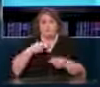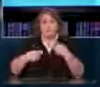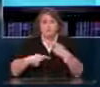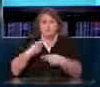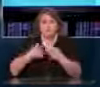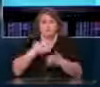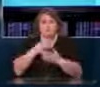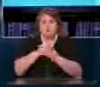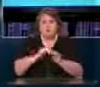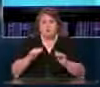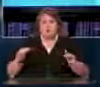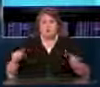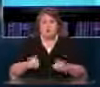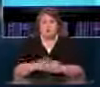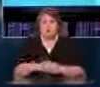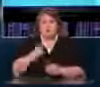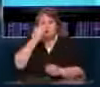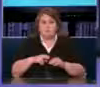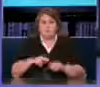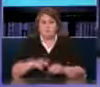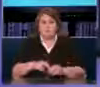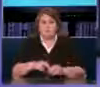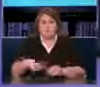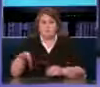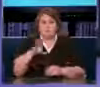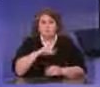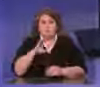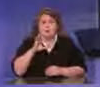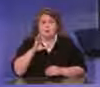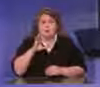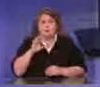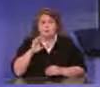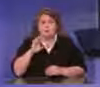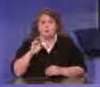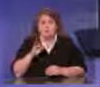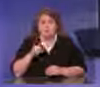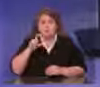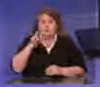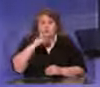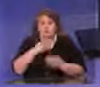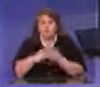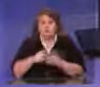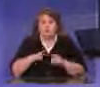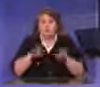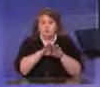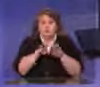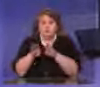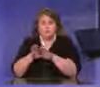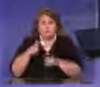следующим поколениям. Благодаря этому все особи в пределах вида сходны между